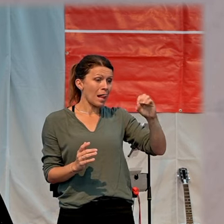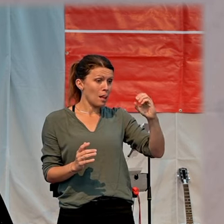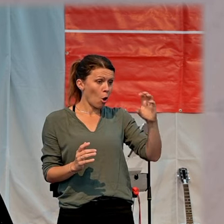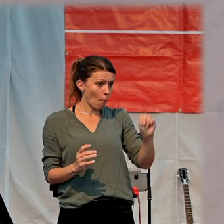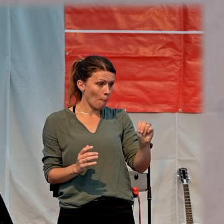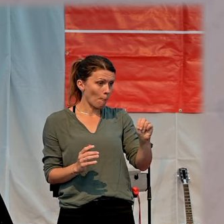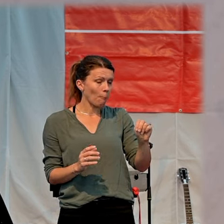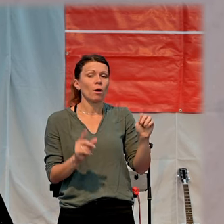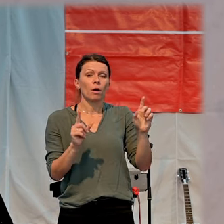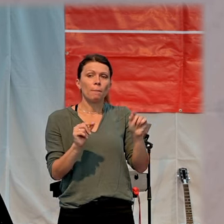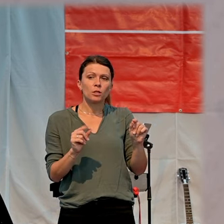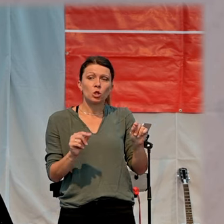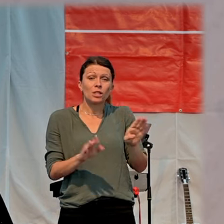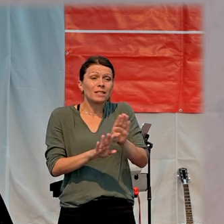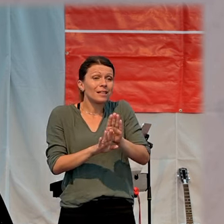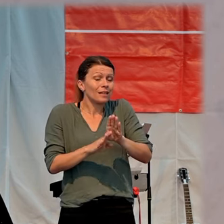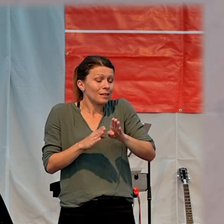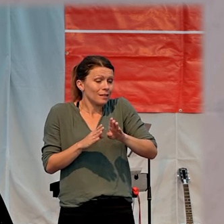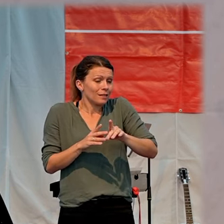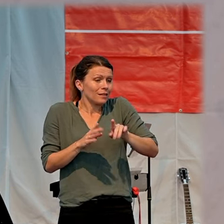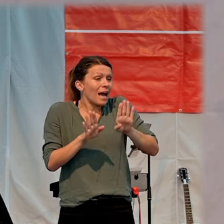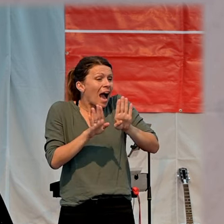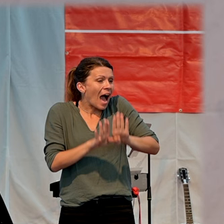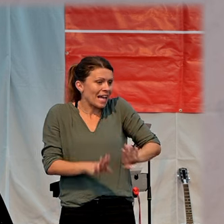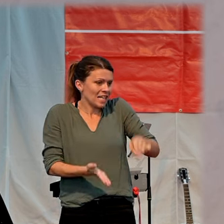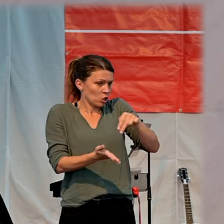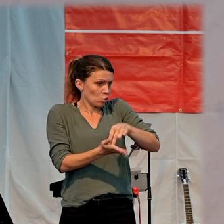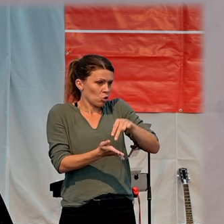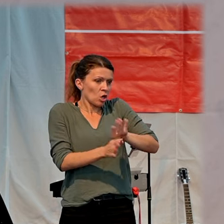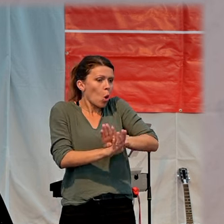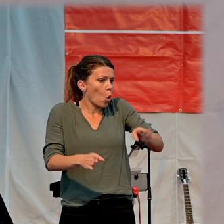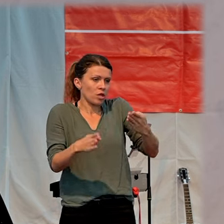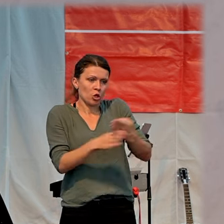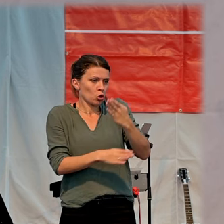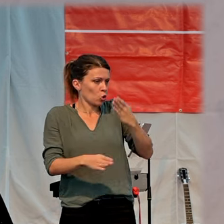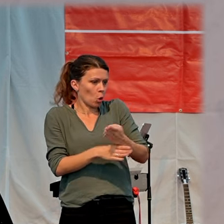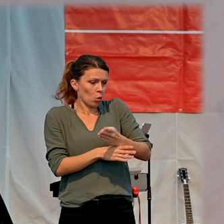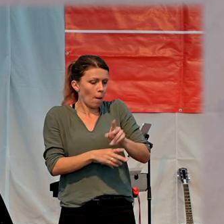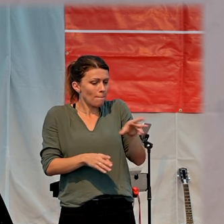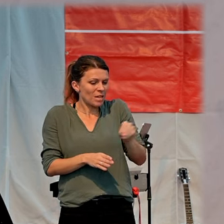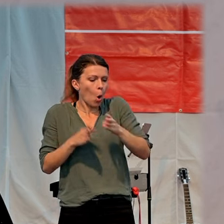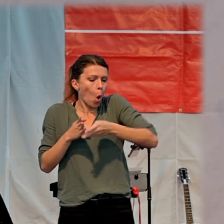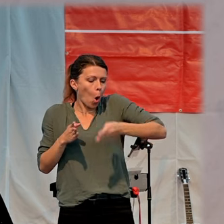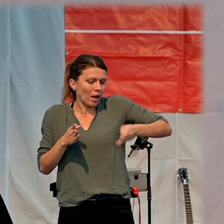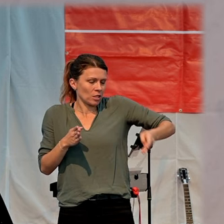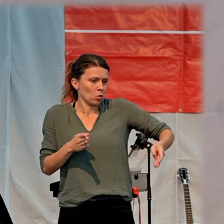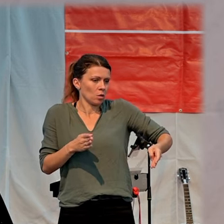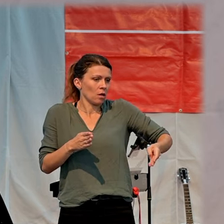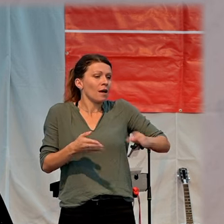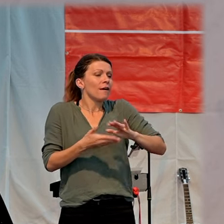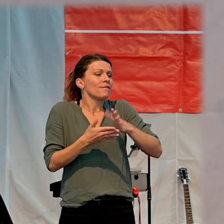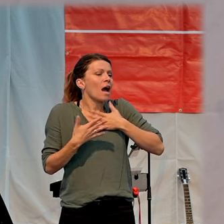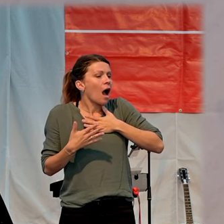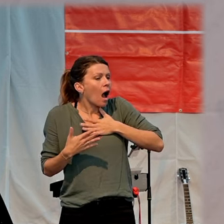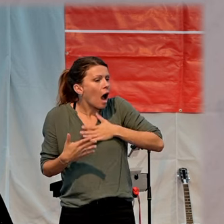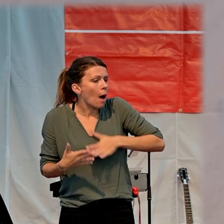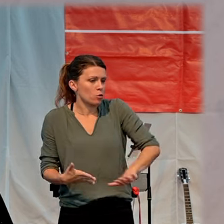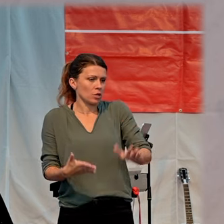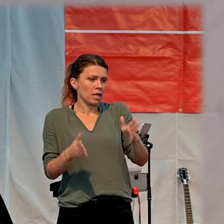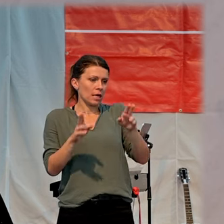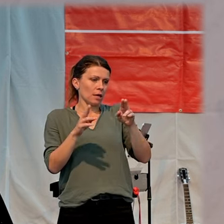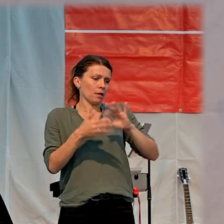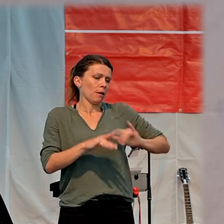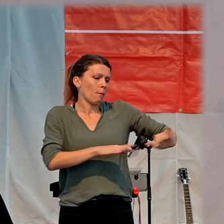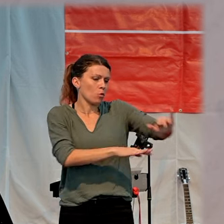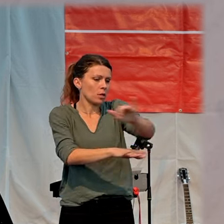ungestörte, geordnete, heile Zustand. Das ist Harmonie, Wohlergehen, Glück, Sicherheit und